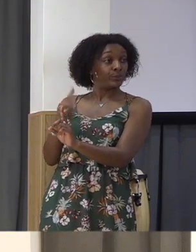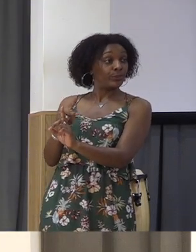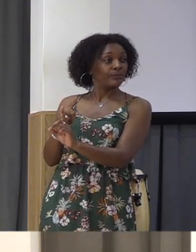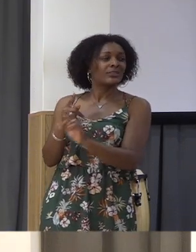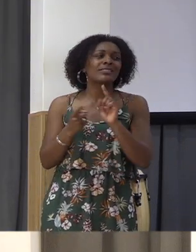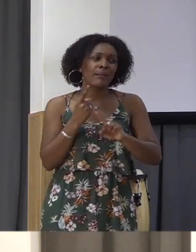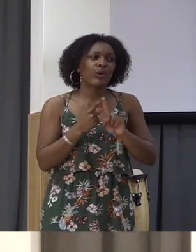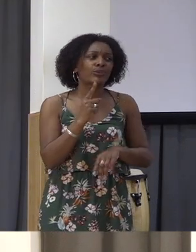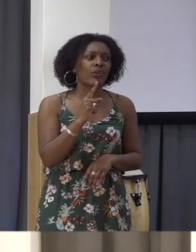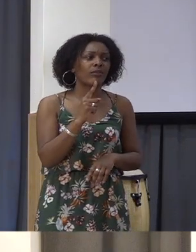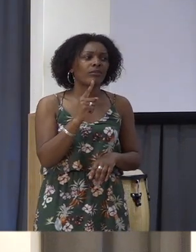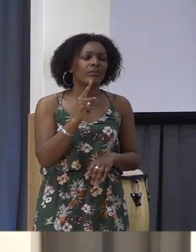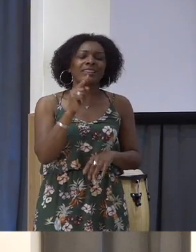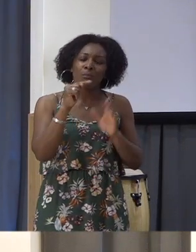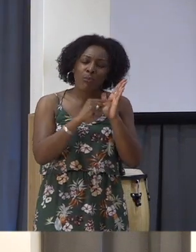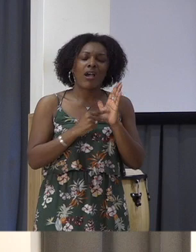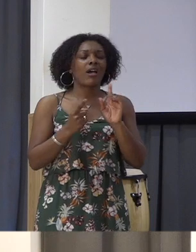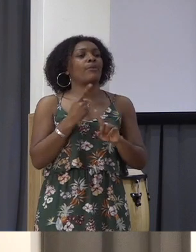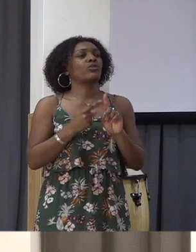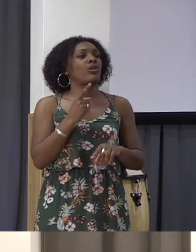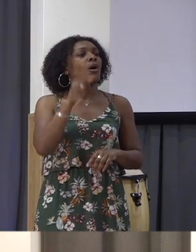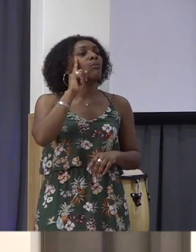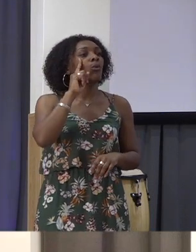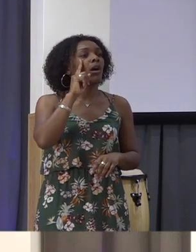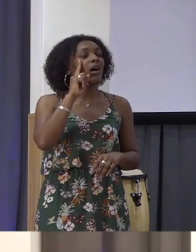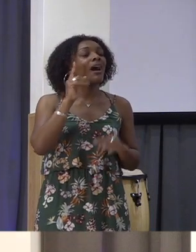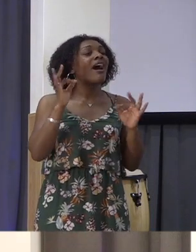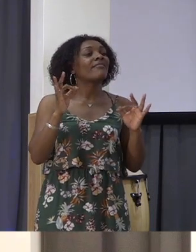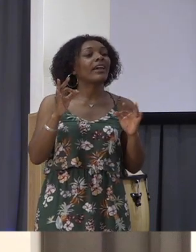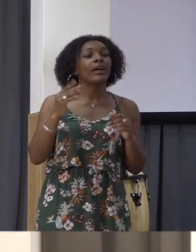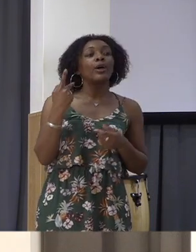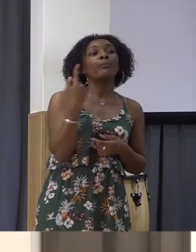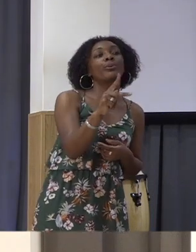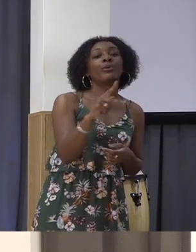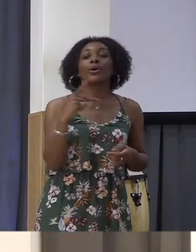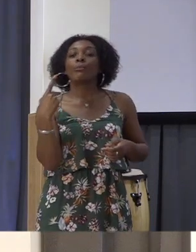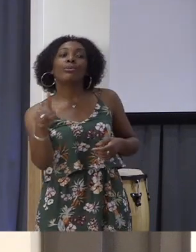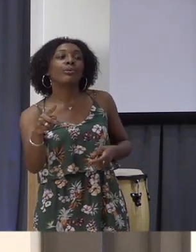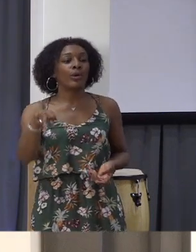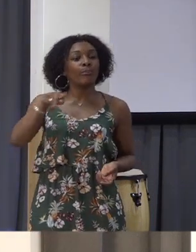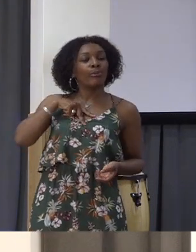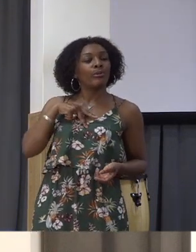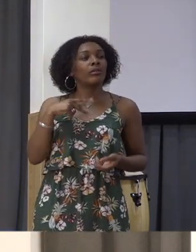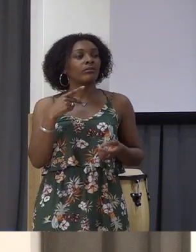important parce que, vous savez, la relation d'appartenance crée des liens particuliers.